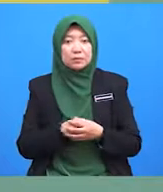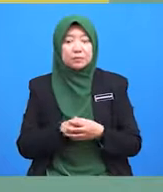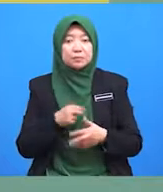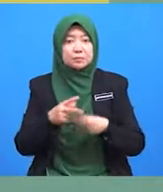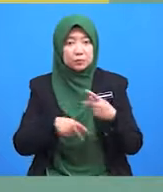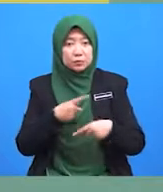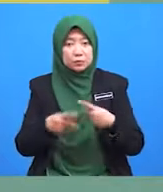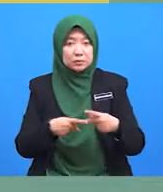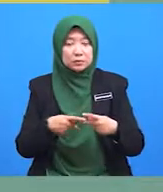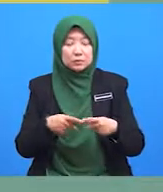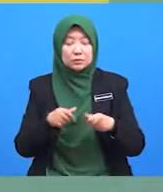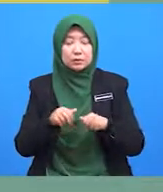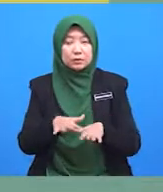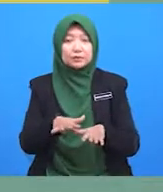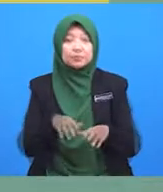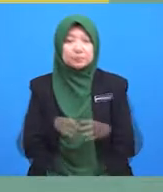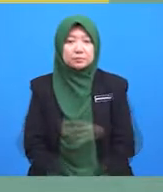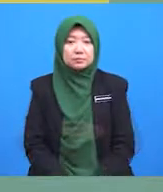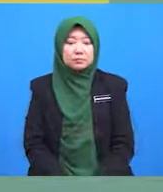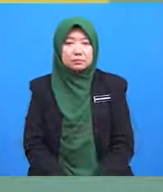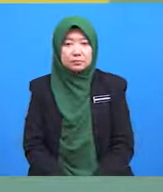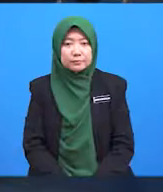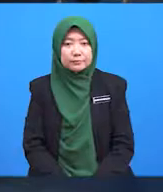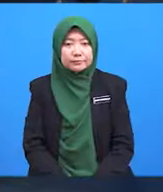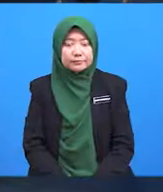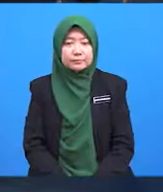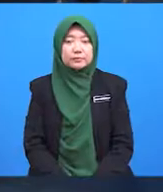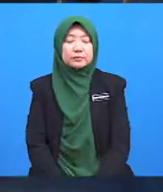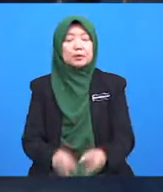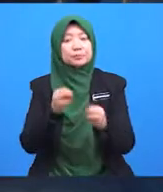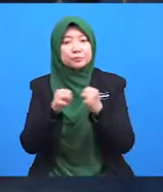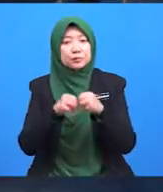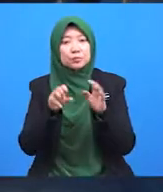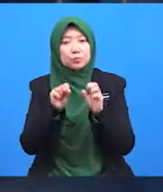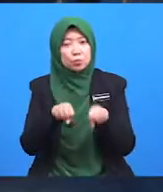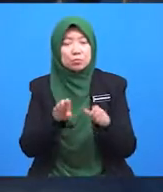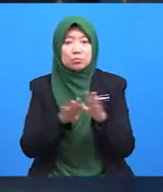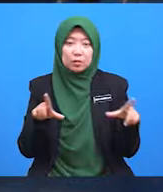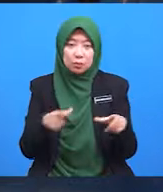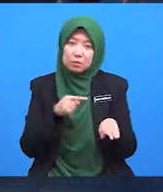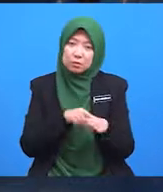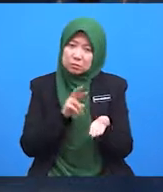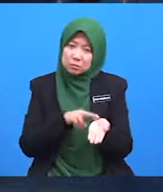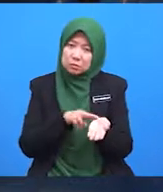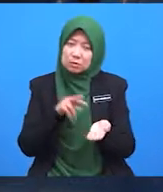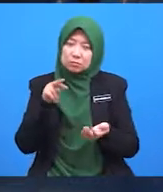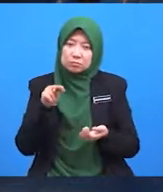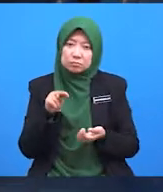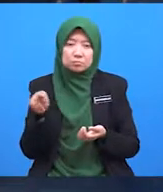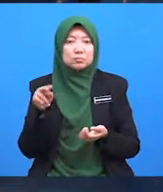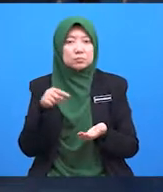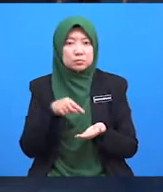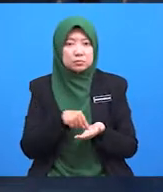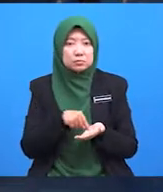proses peraliran di antara sel. Risiko yang boleh berlaku semasa rawatan galvanik